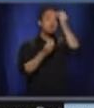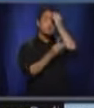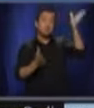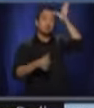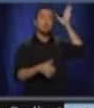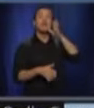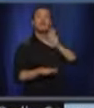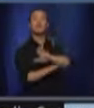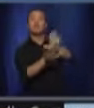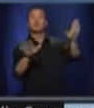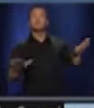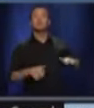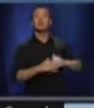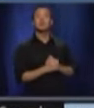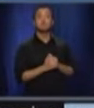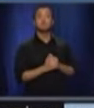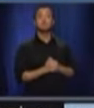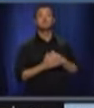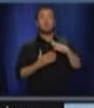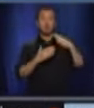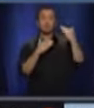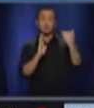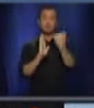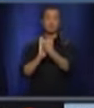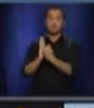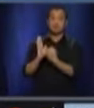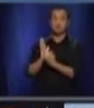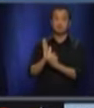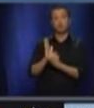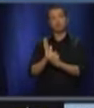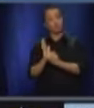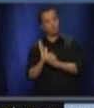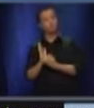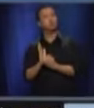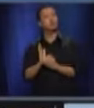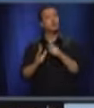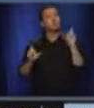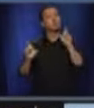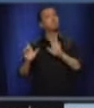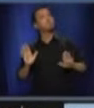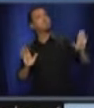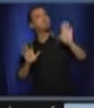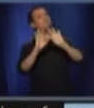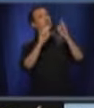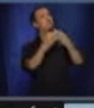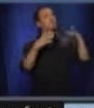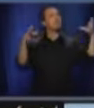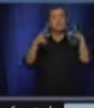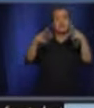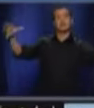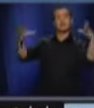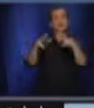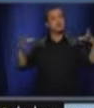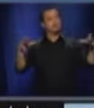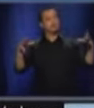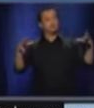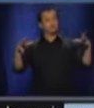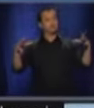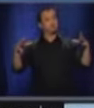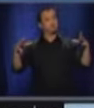limite-là, là, on sait que quand on regarde les tailles de nos familles au Québec, là, Je veux rassurer les parents parce qu'on va tolérer